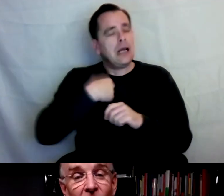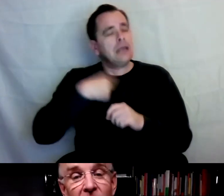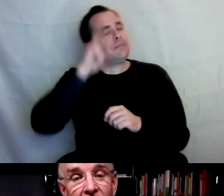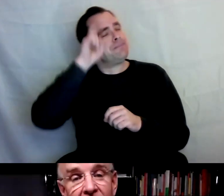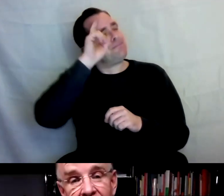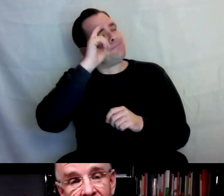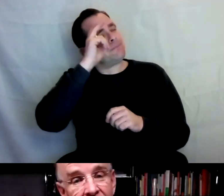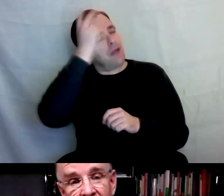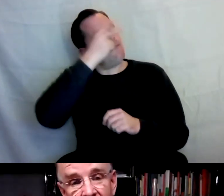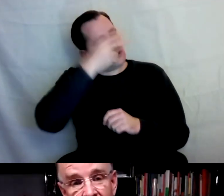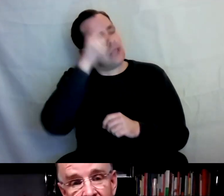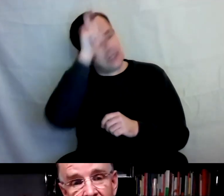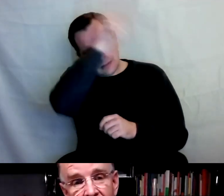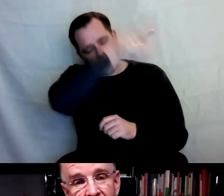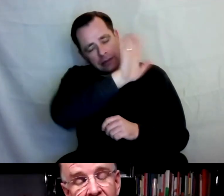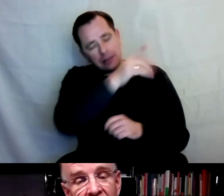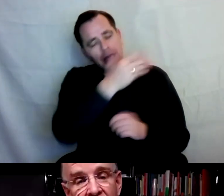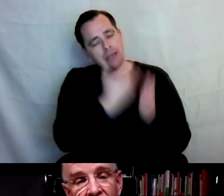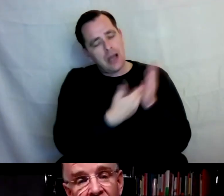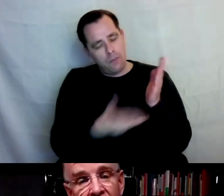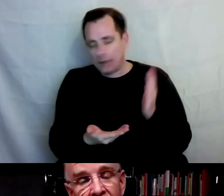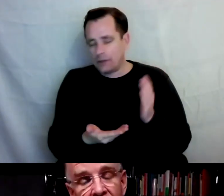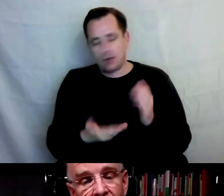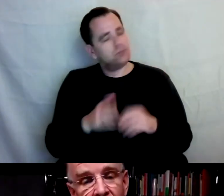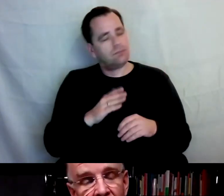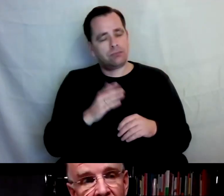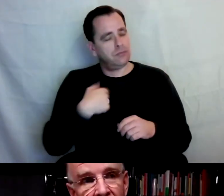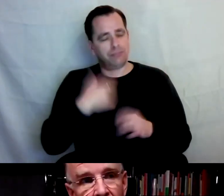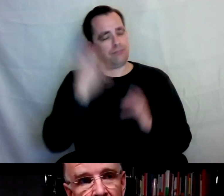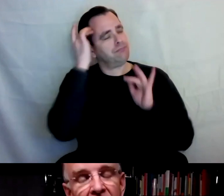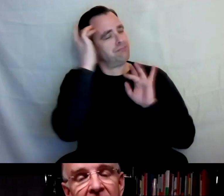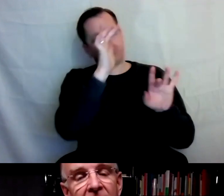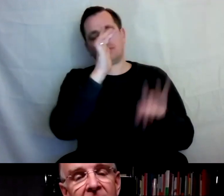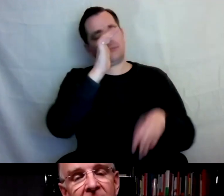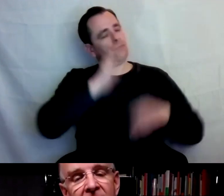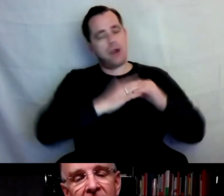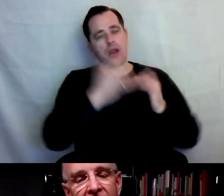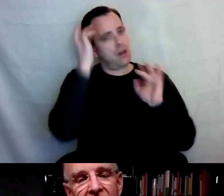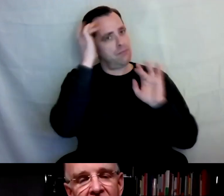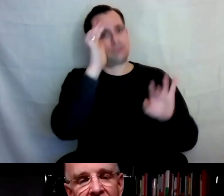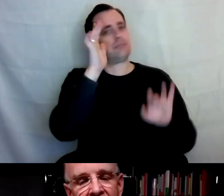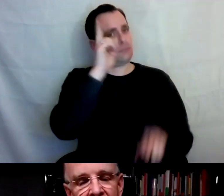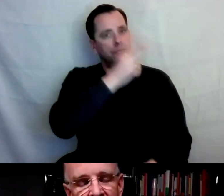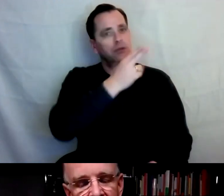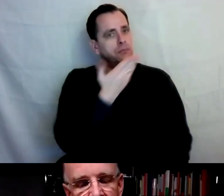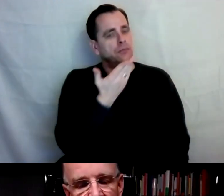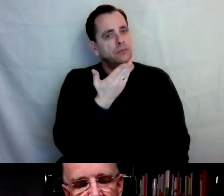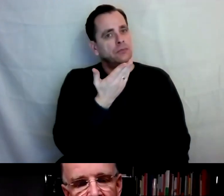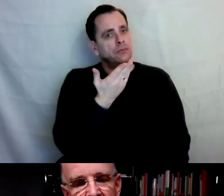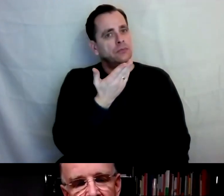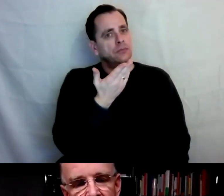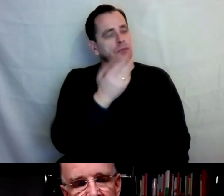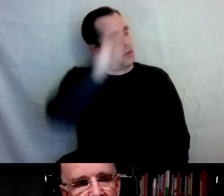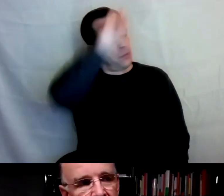Laie überbeurteilen kann, was Sie sagen. Stimme ich Ihnen vollständig zu. Mich irritiert ja sehr, dass ich zum ersten Mal in